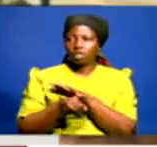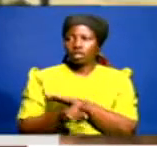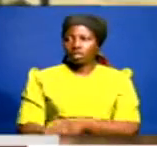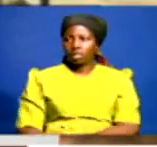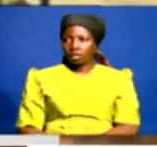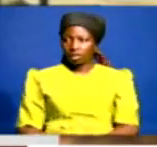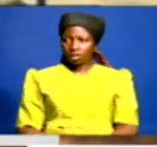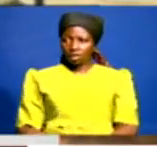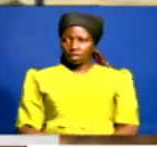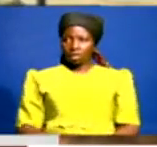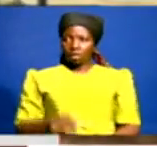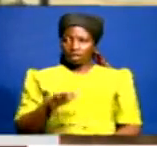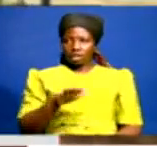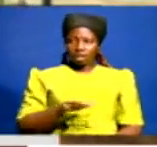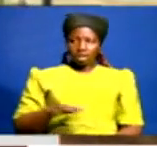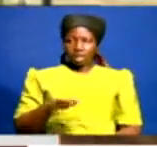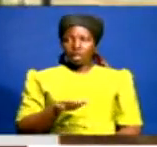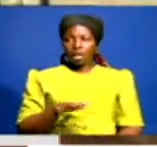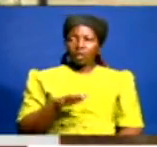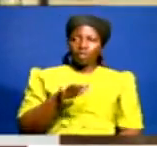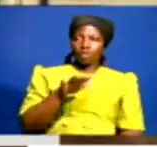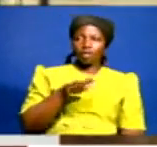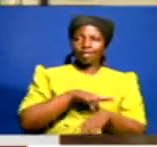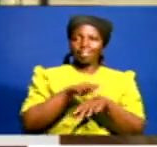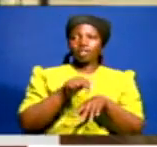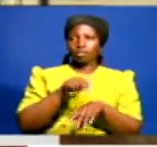mandhari ambayo tulipo ya National Theatre.